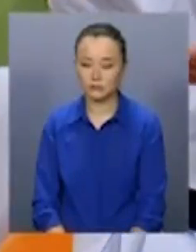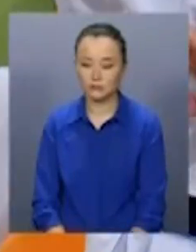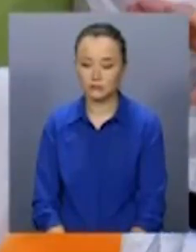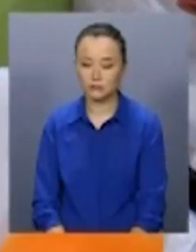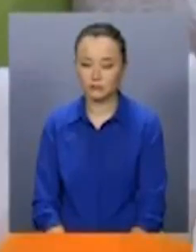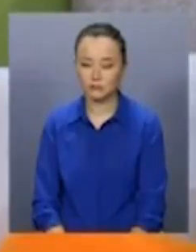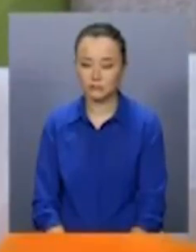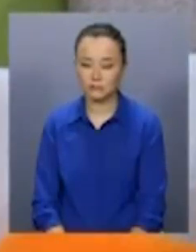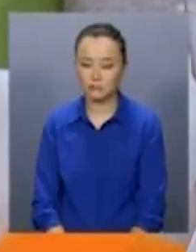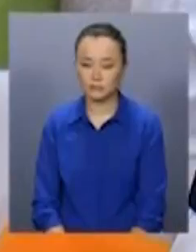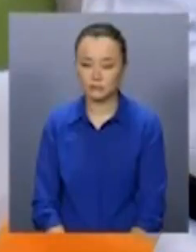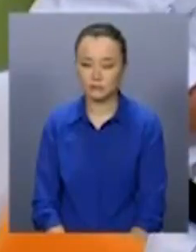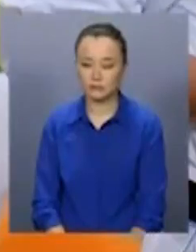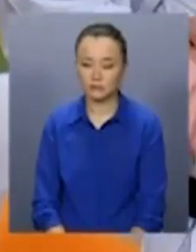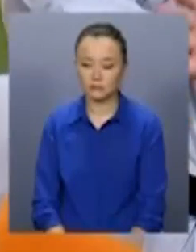Айналмалы блоктар болады.